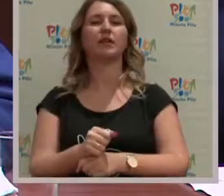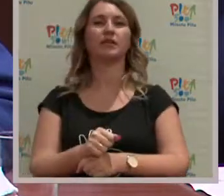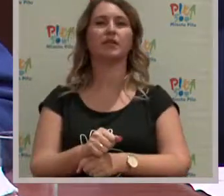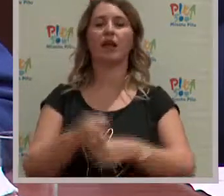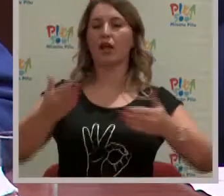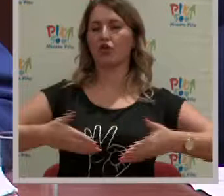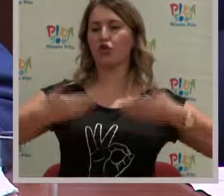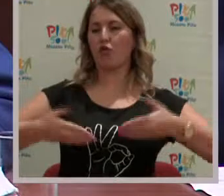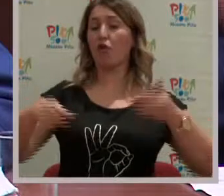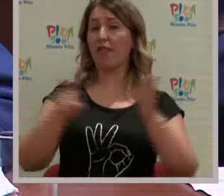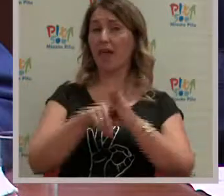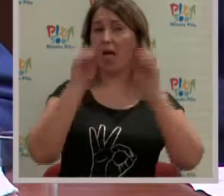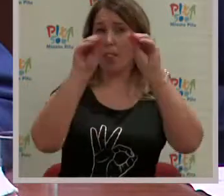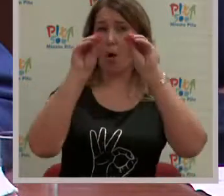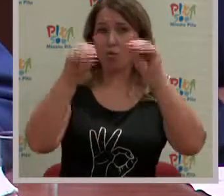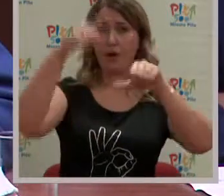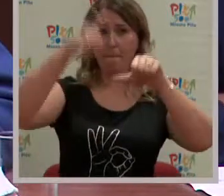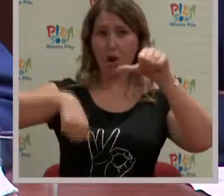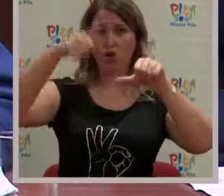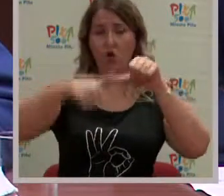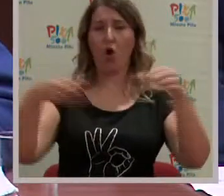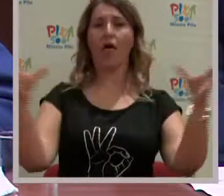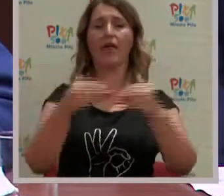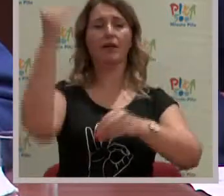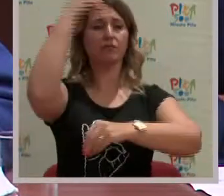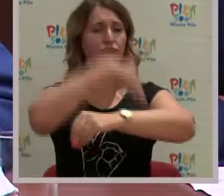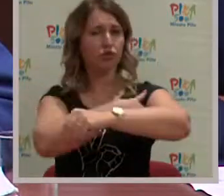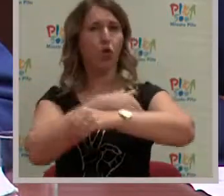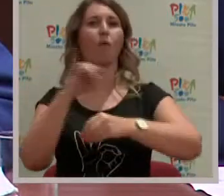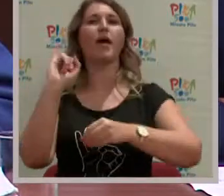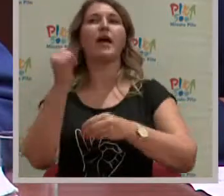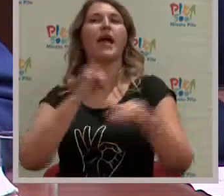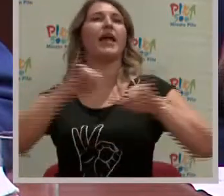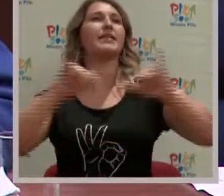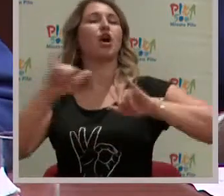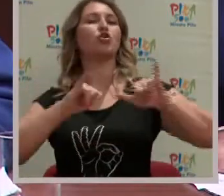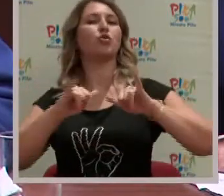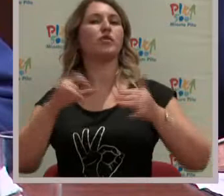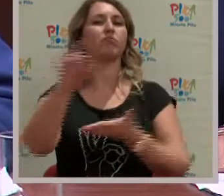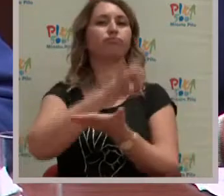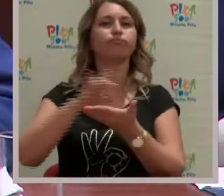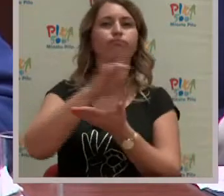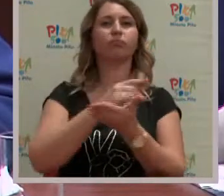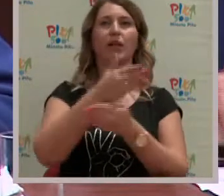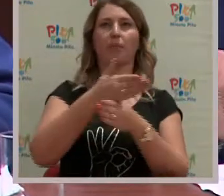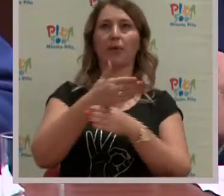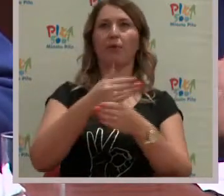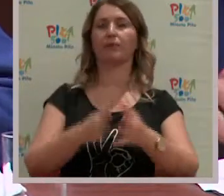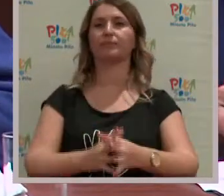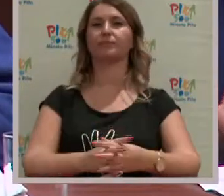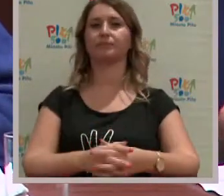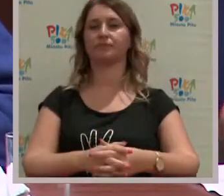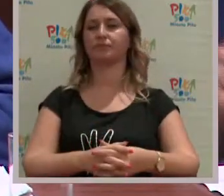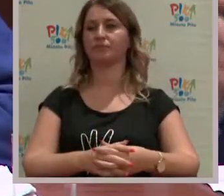pomocy zdrowotnej nauczycielom przedszkoli i szkół prowadzonych przez gminę Piła oraz warunków i sposobu ich